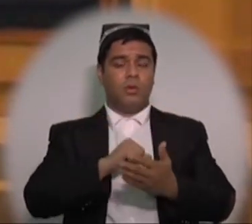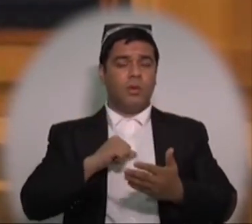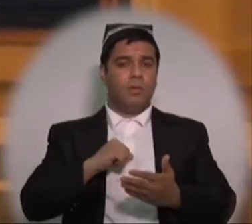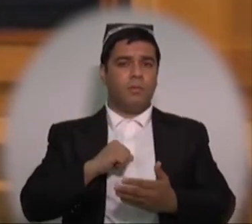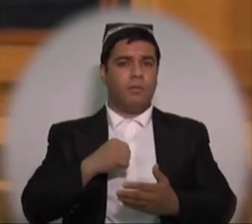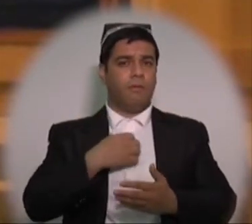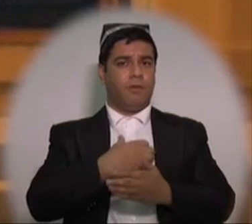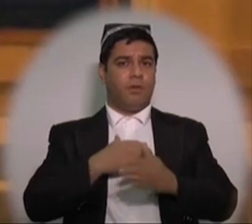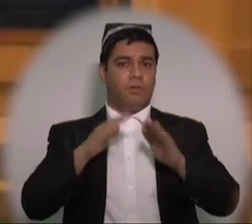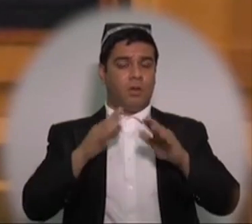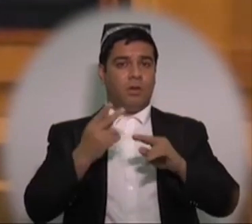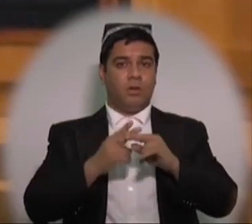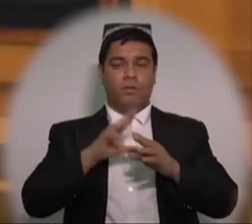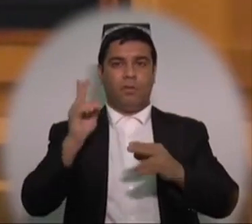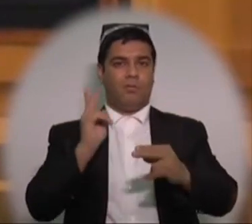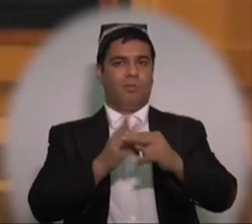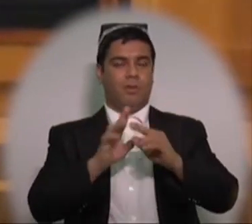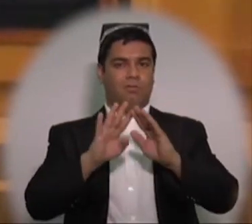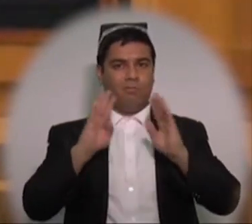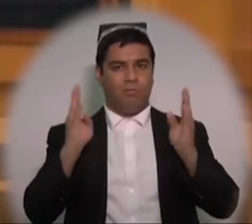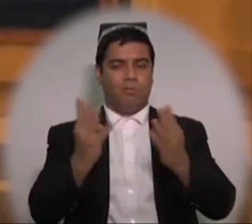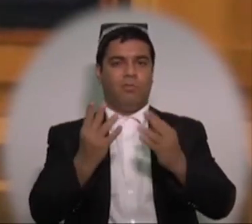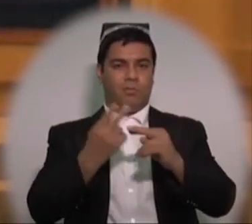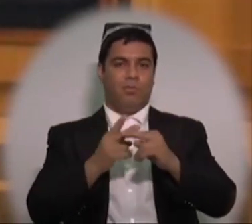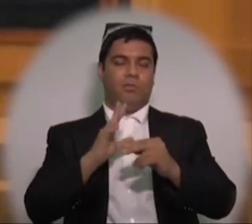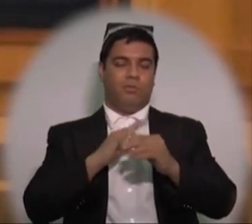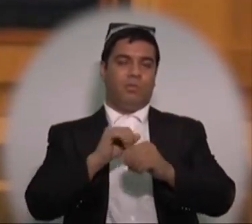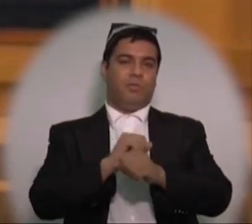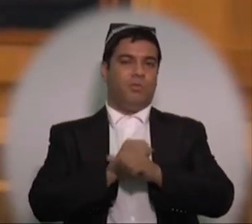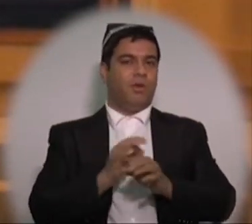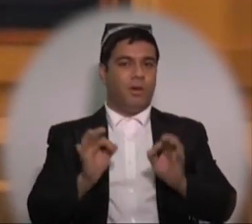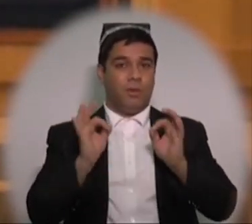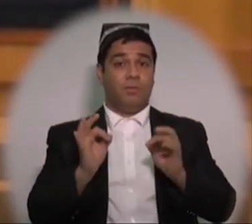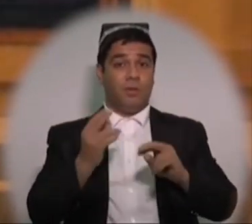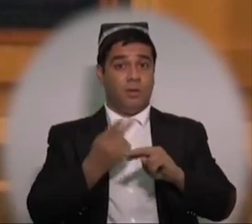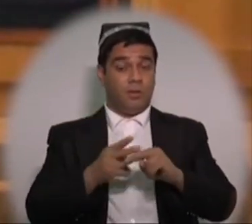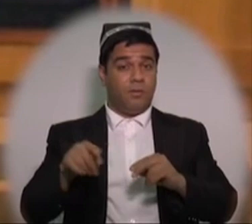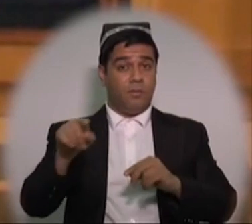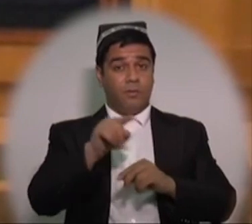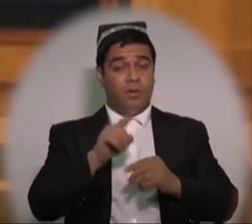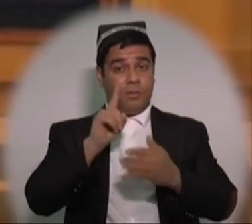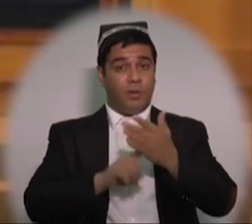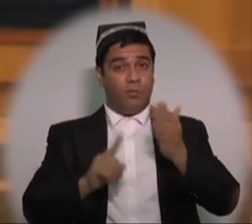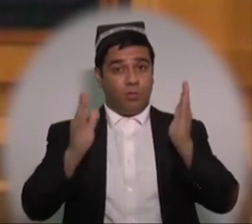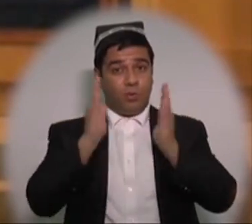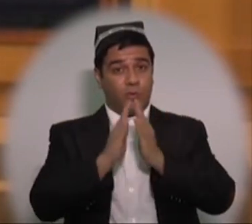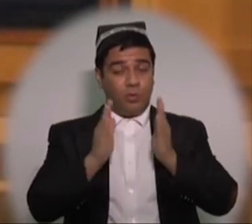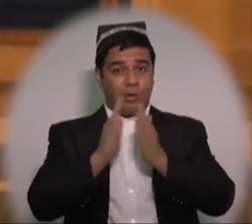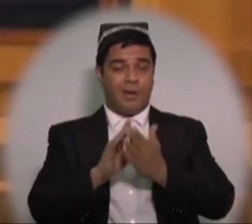özünün maskeni dahilsiz bosa şu nesillerini kıra aladı. Ana şu itibardan demek